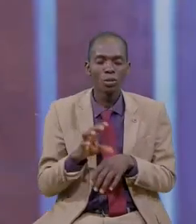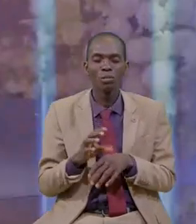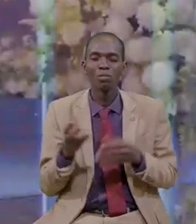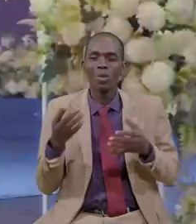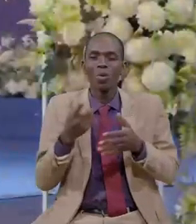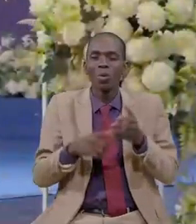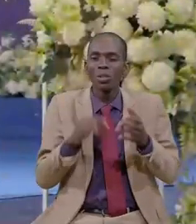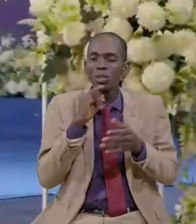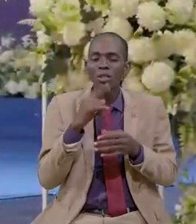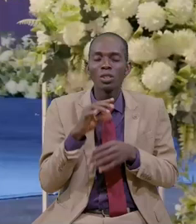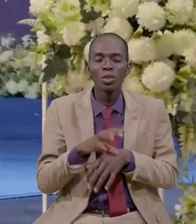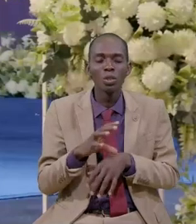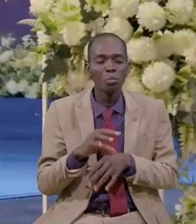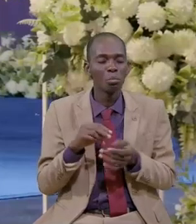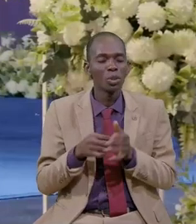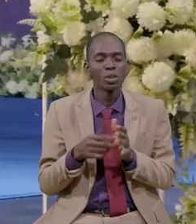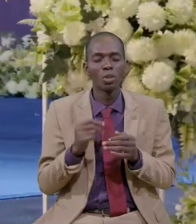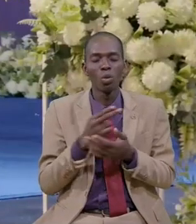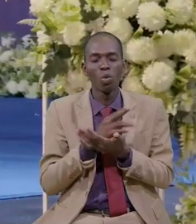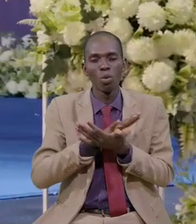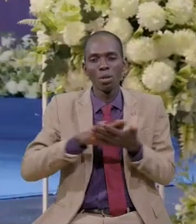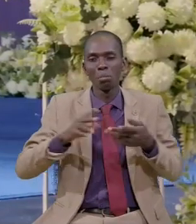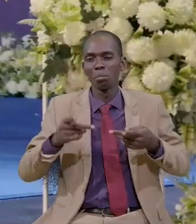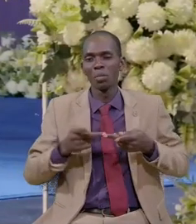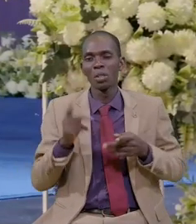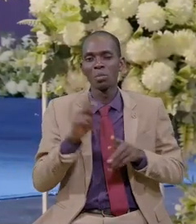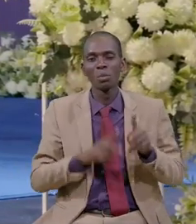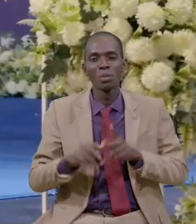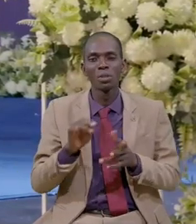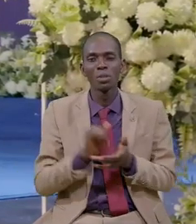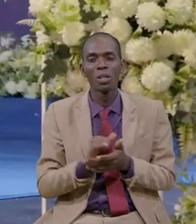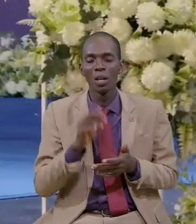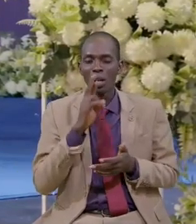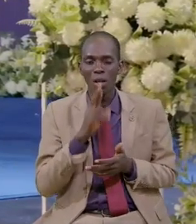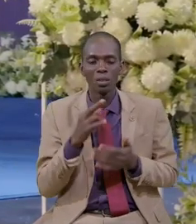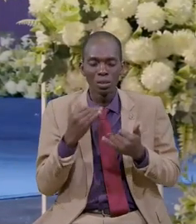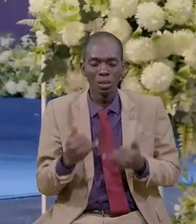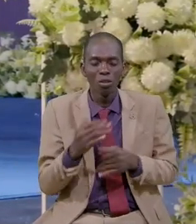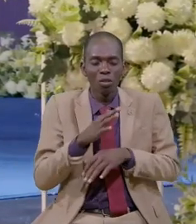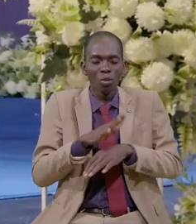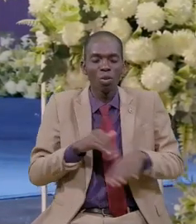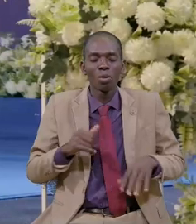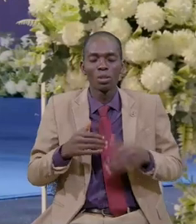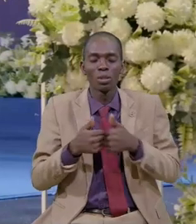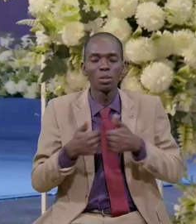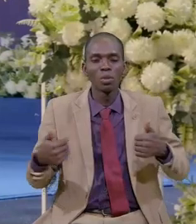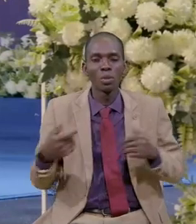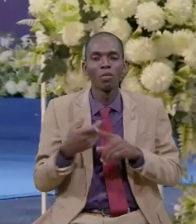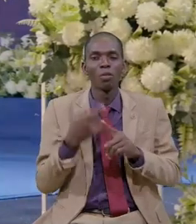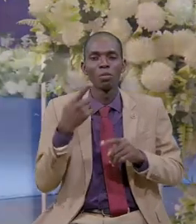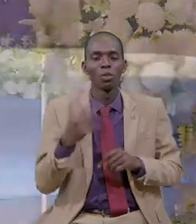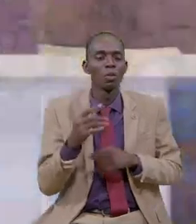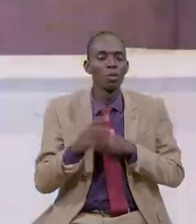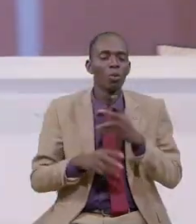est l'Église? Ecclésia. Ceux qui sont appelés hors du monde. Ceux-là qui